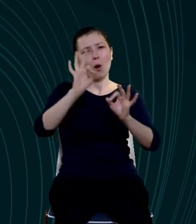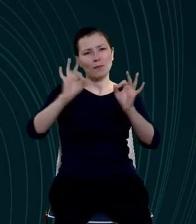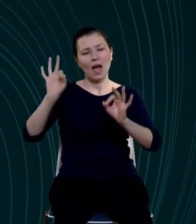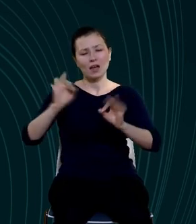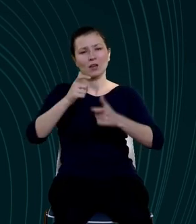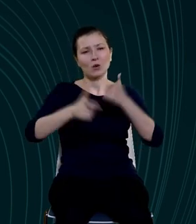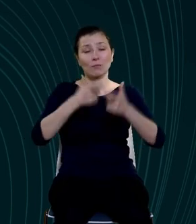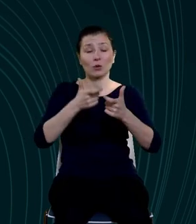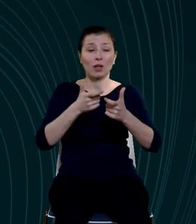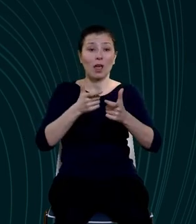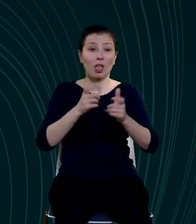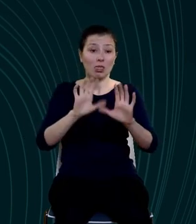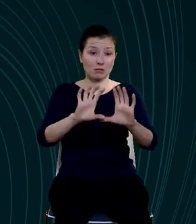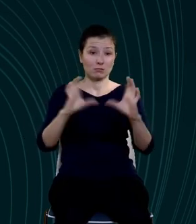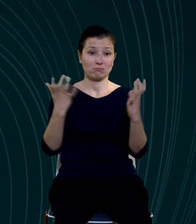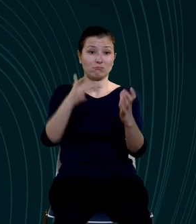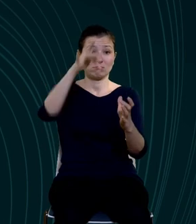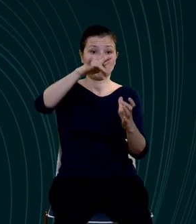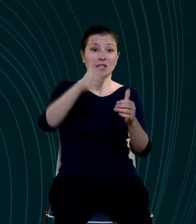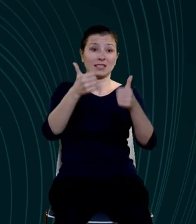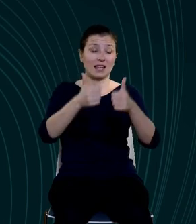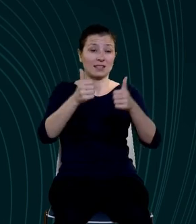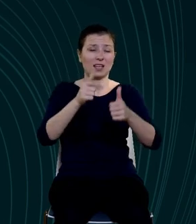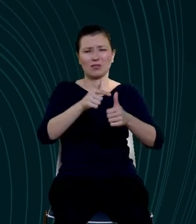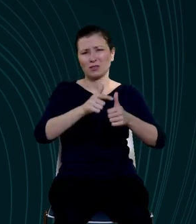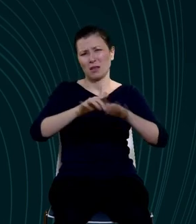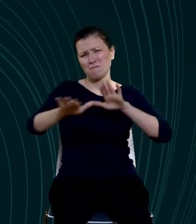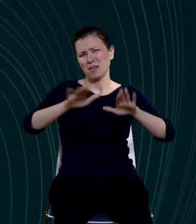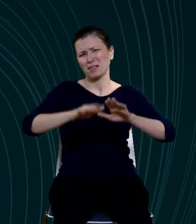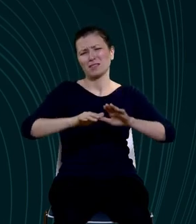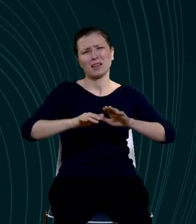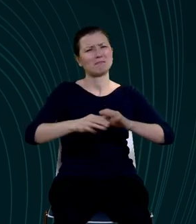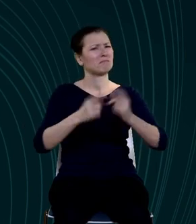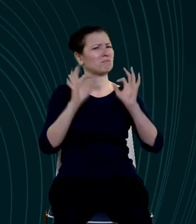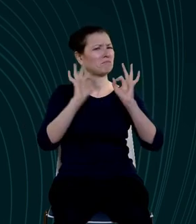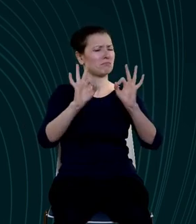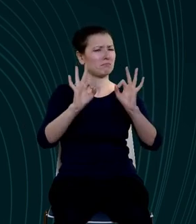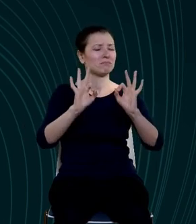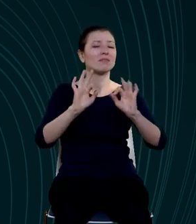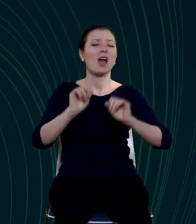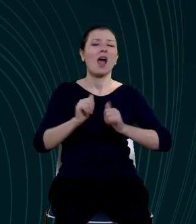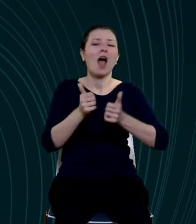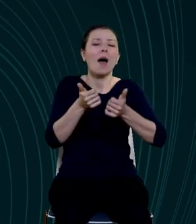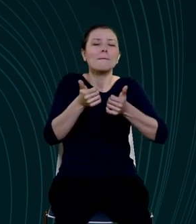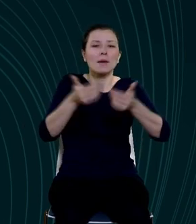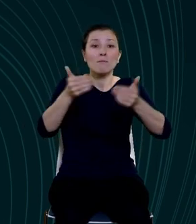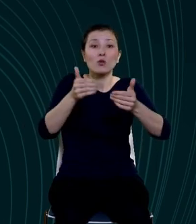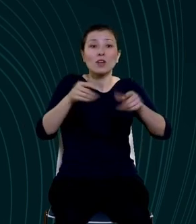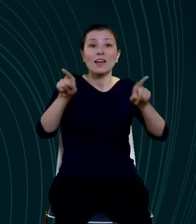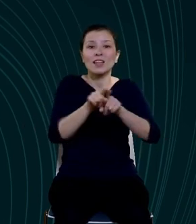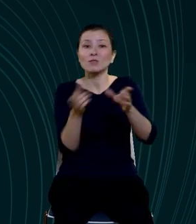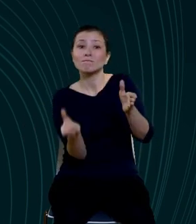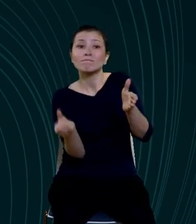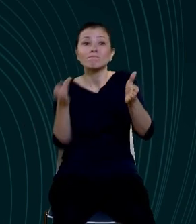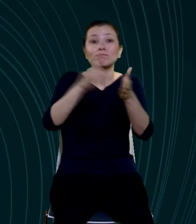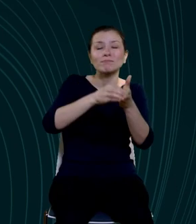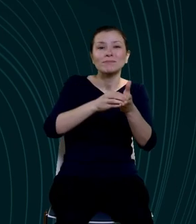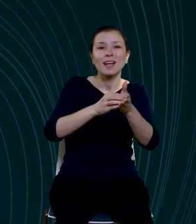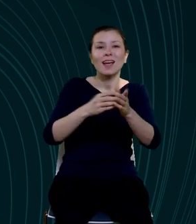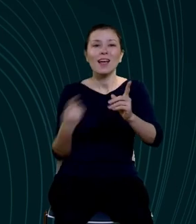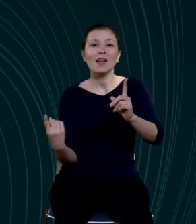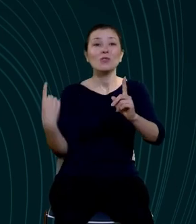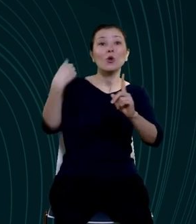to miejsce no, praktycznie idealne do tego, aby można było zainstalować również